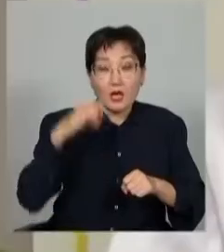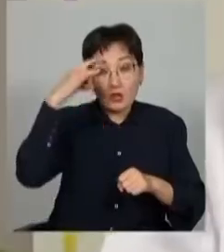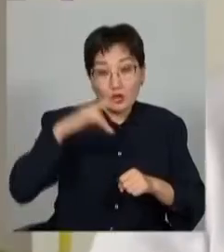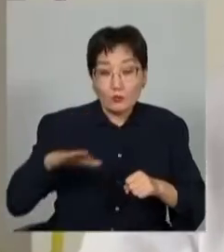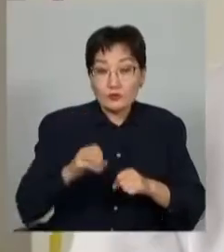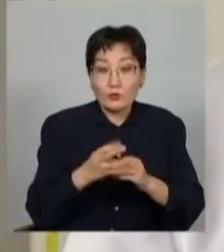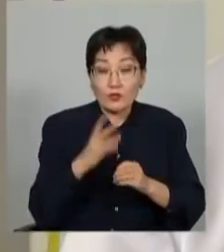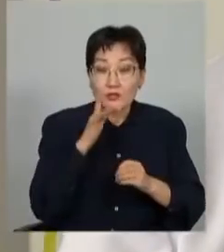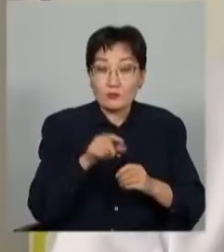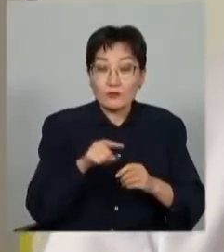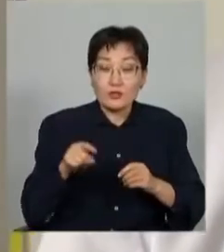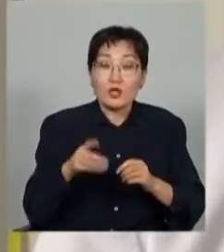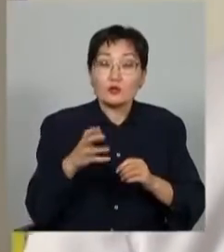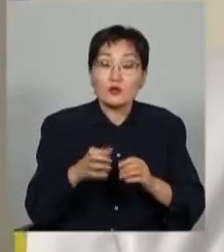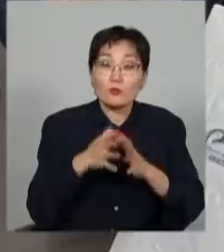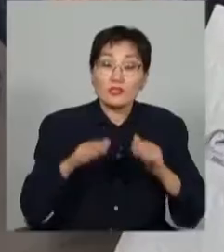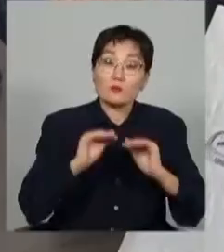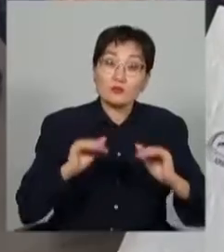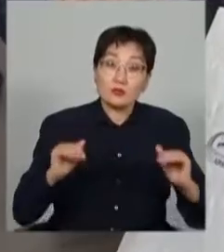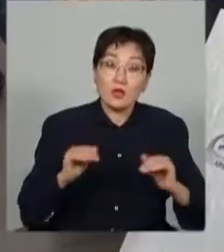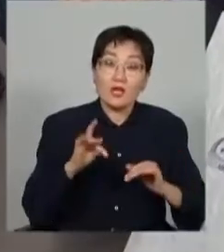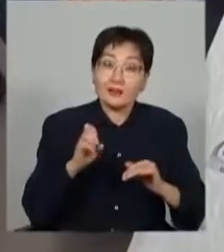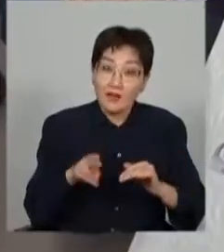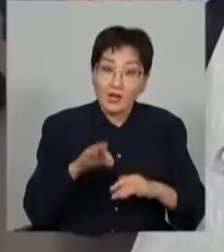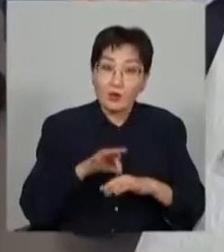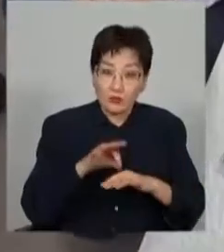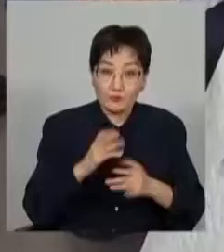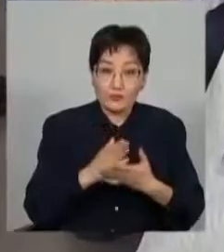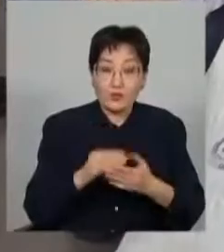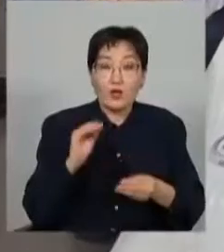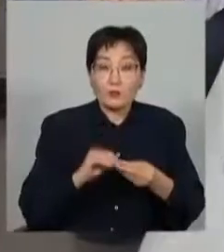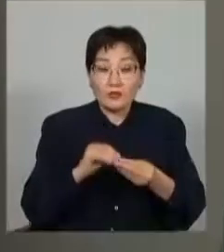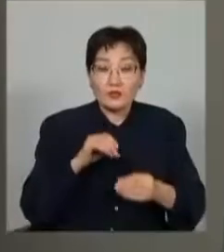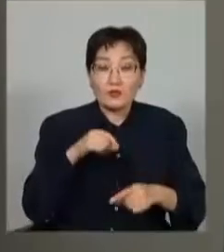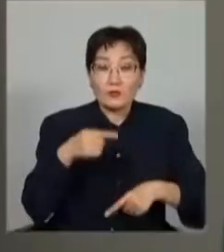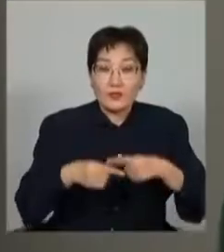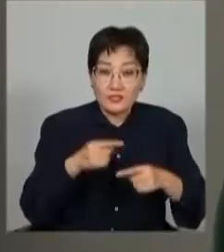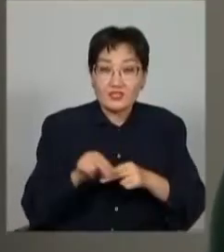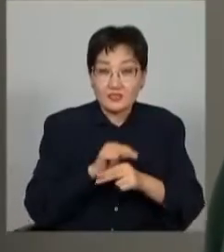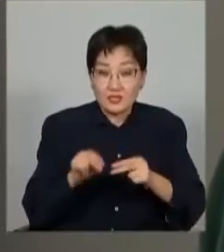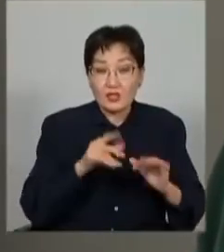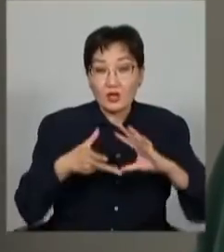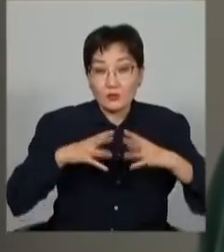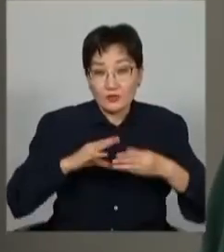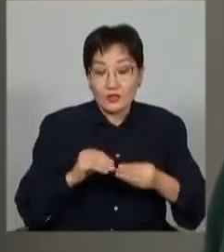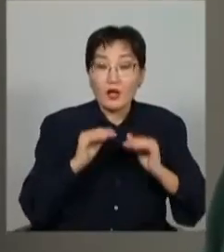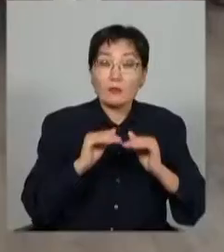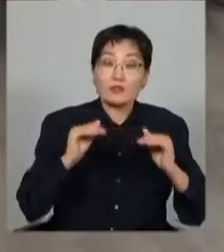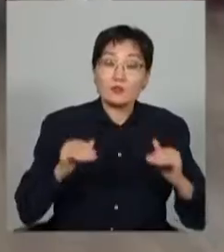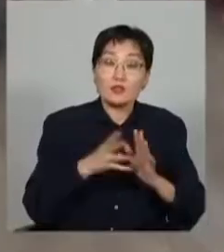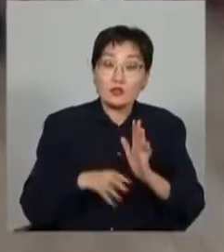бойынша 14 жасқа дейінгі 400-ден аса бала обыр дертіне шалдығады. Үздіксіз жасалған емшара нәтижесінде ғана